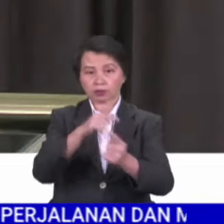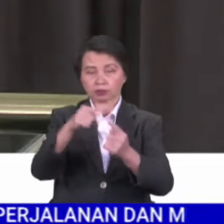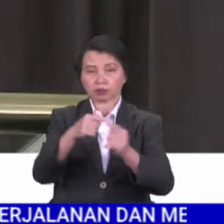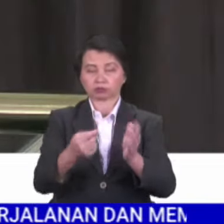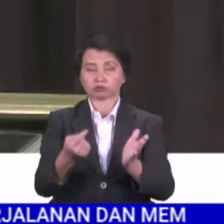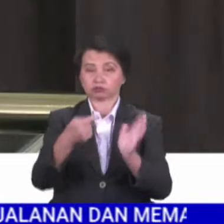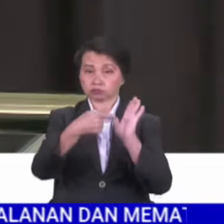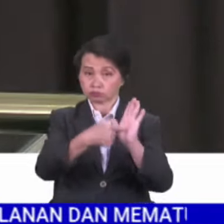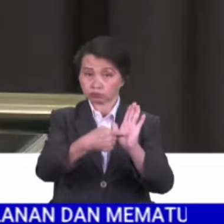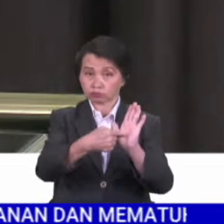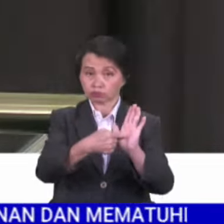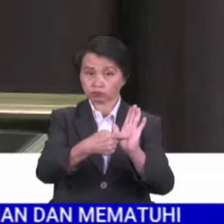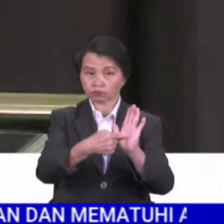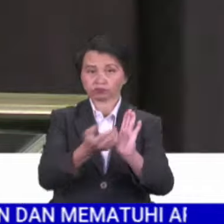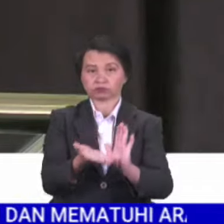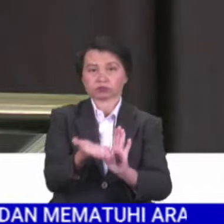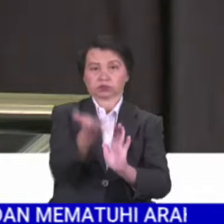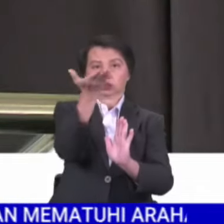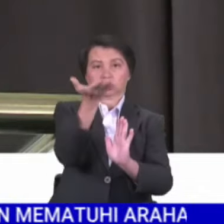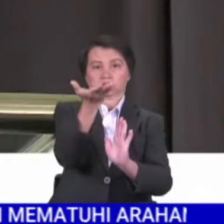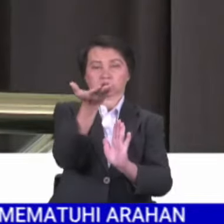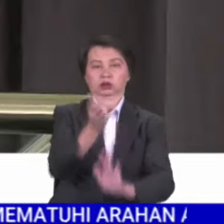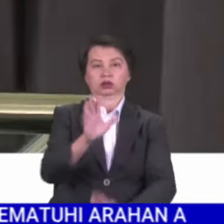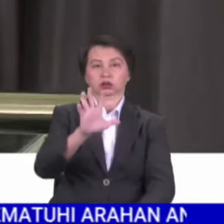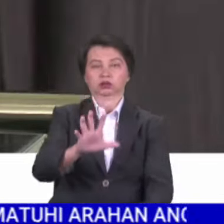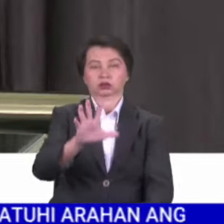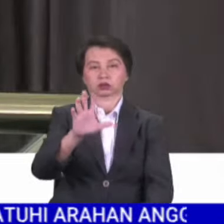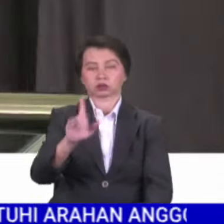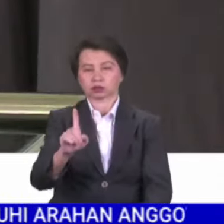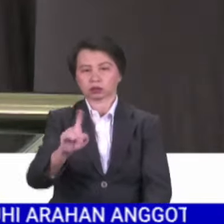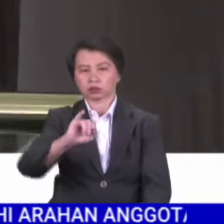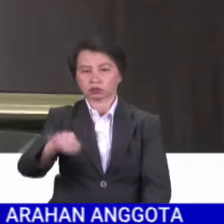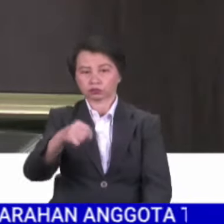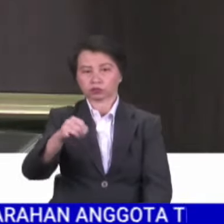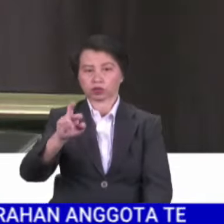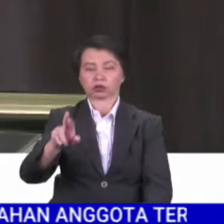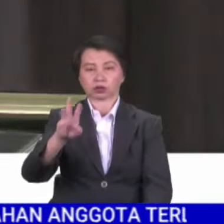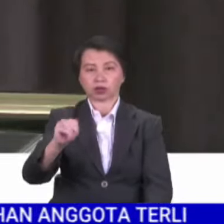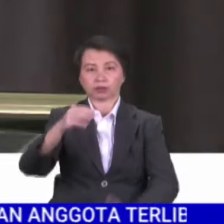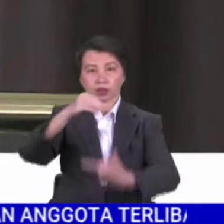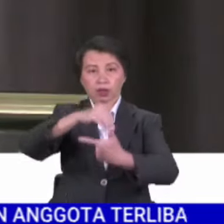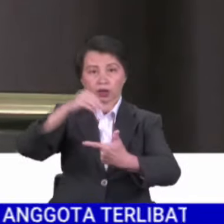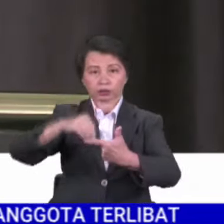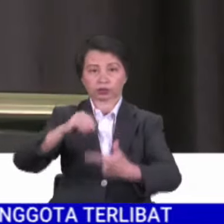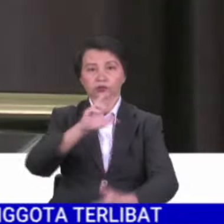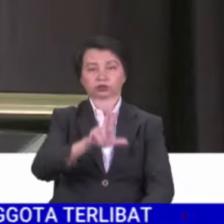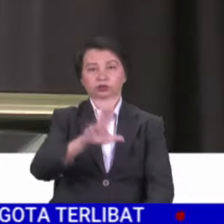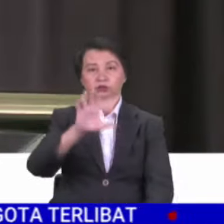mencatat kenaikan hampir RM51 juta atau